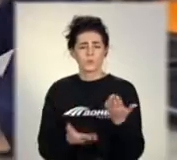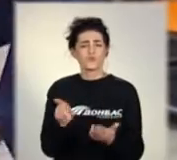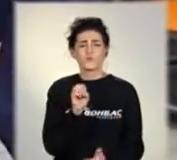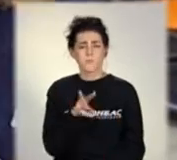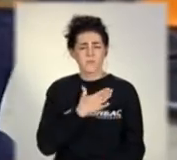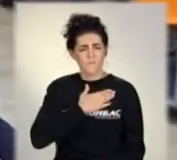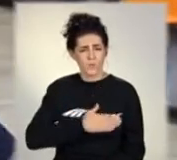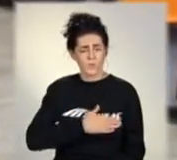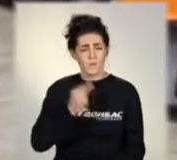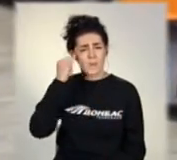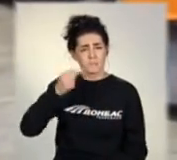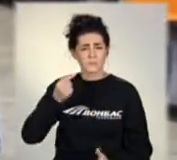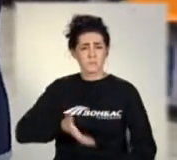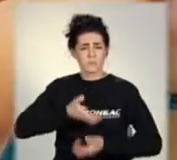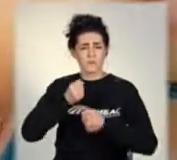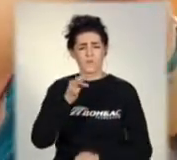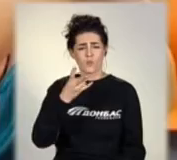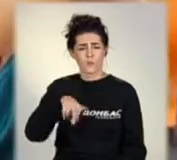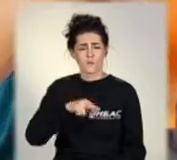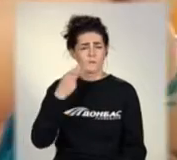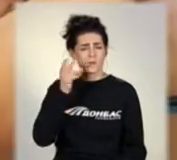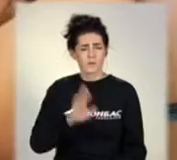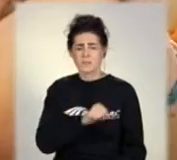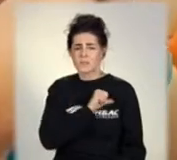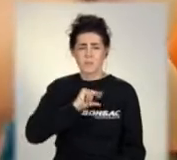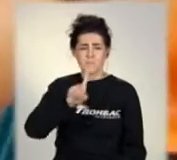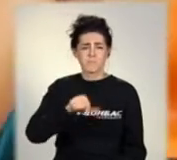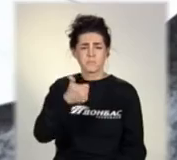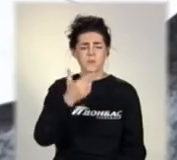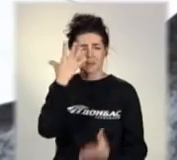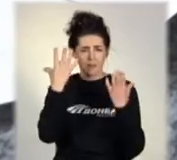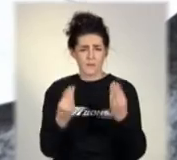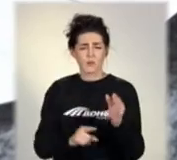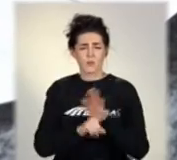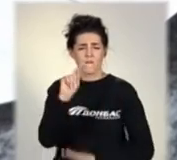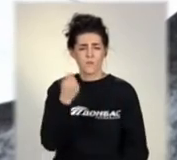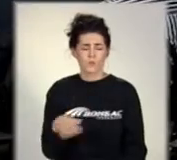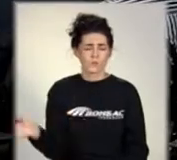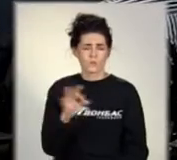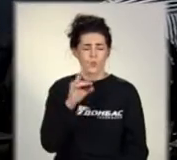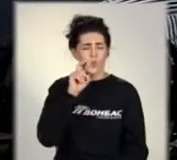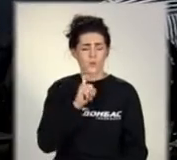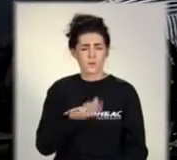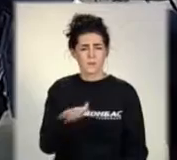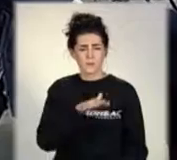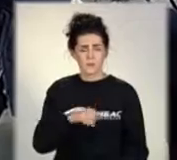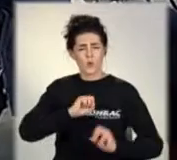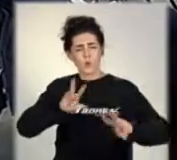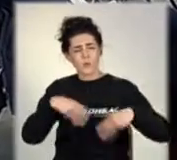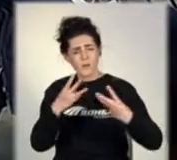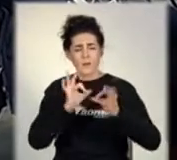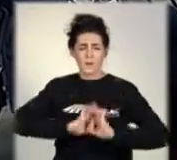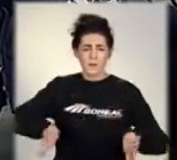довольны. Психологічну підтримку фонд надає від перших днів конфлікту на сході країни. Такі онлайн-трансляції і вебінари